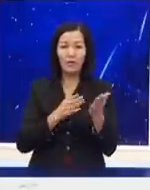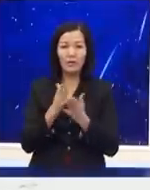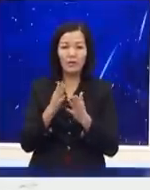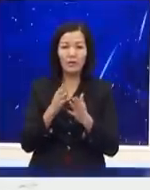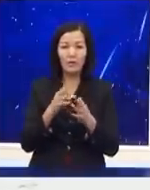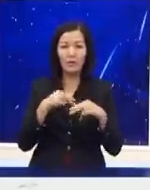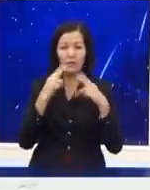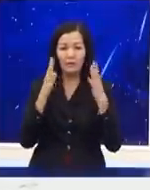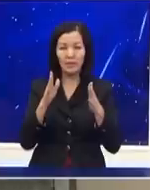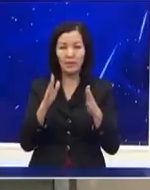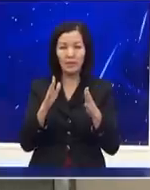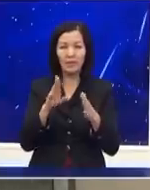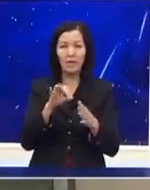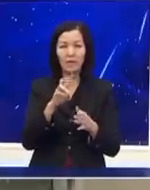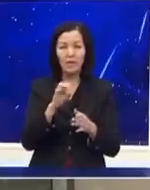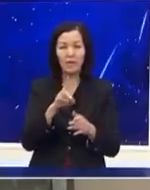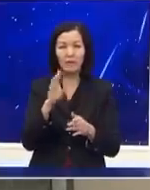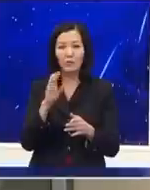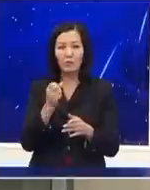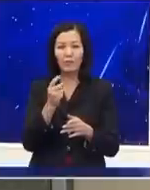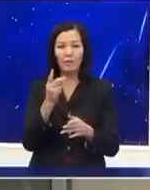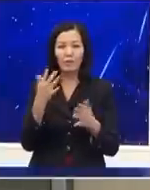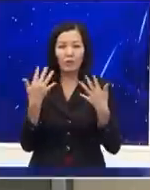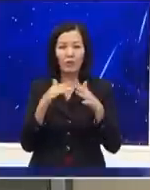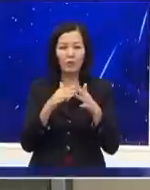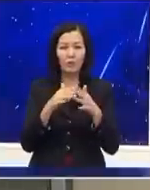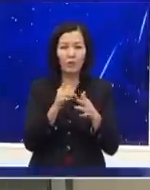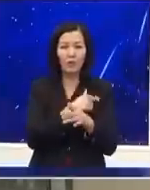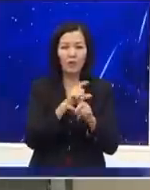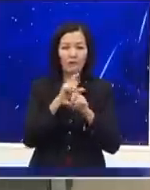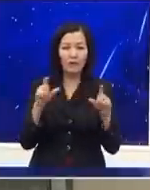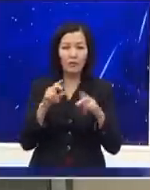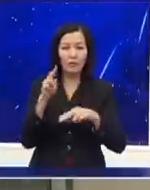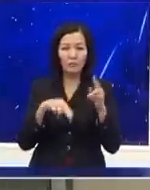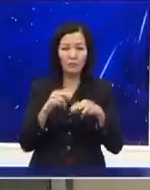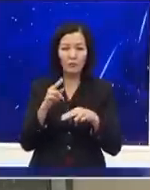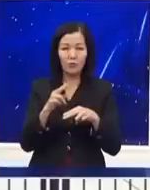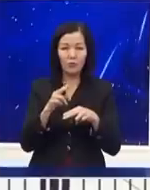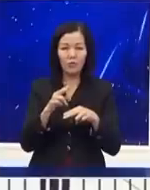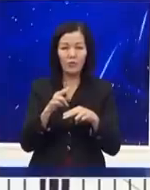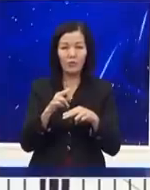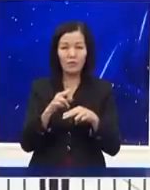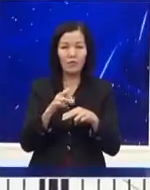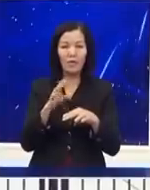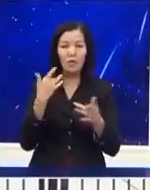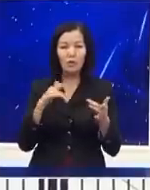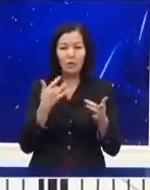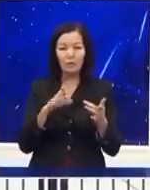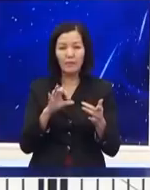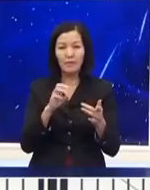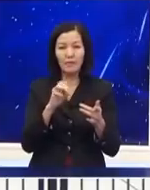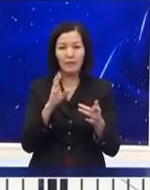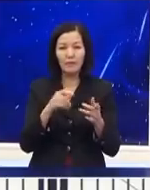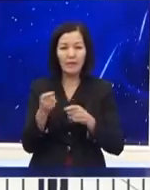көп көңіл бөлінеді. Талас Қаратауған көмірші Текес ауылында фельдшерлік акушерлік пункт, Текес Шалкөде Жамбыл Сарбастау